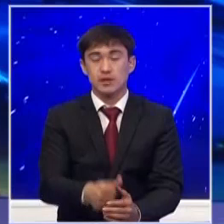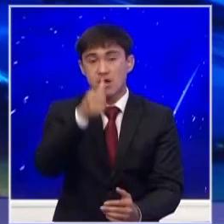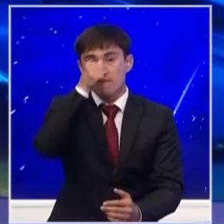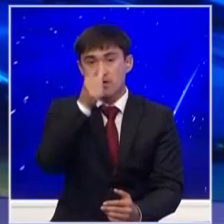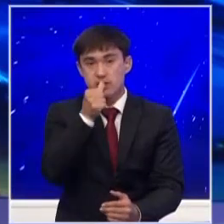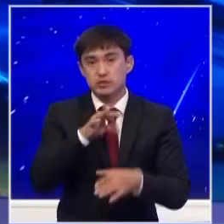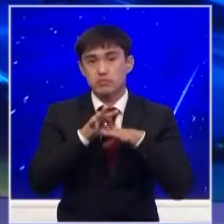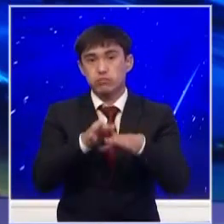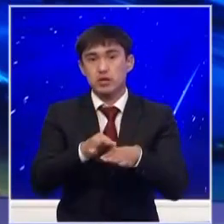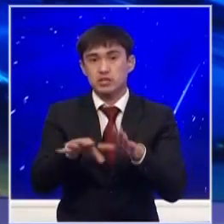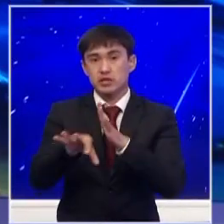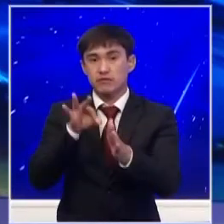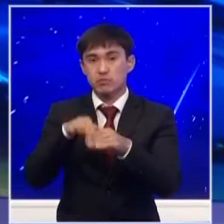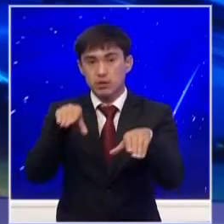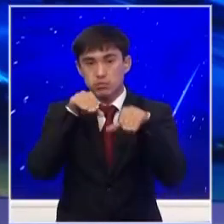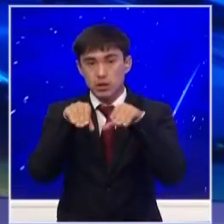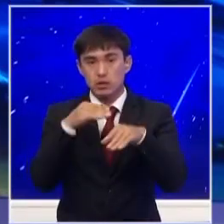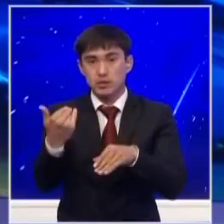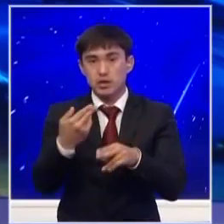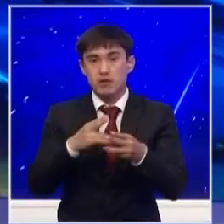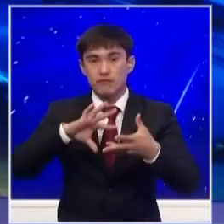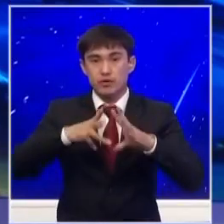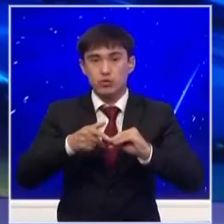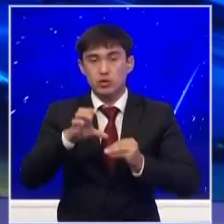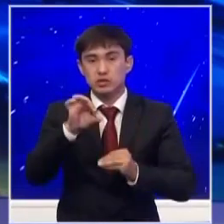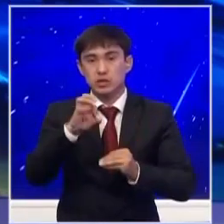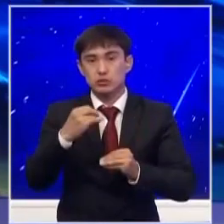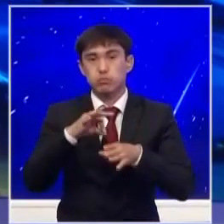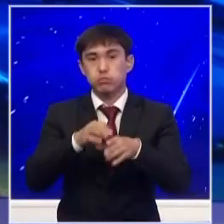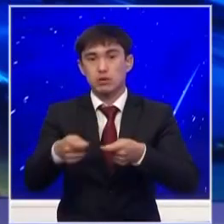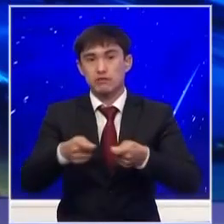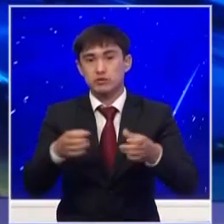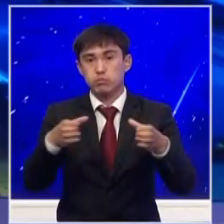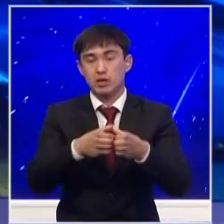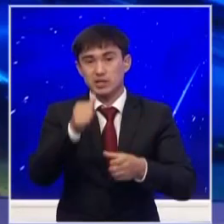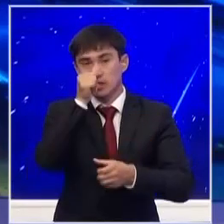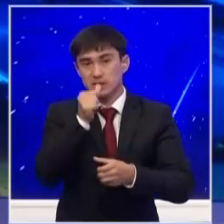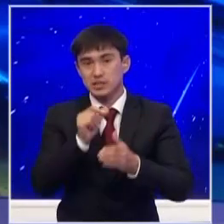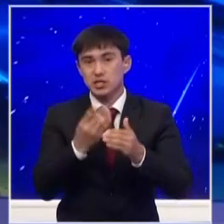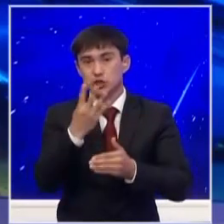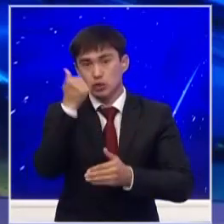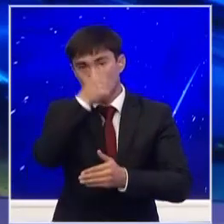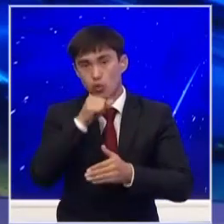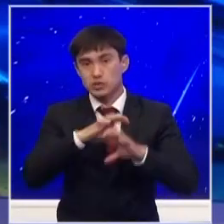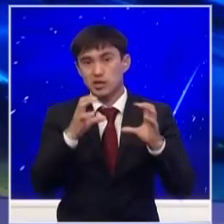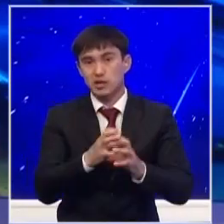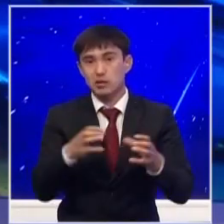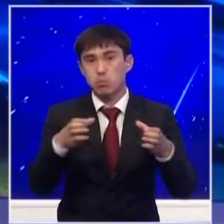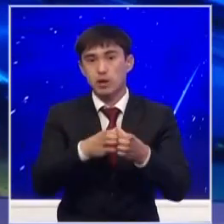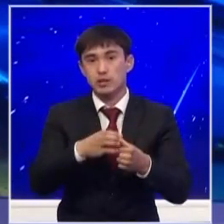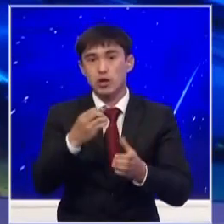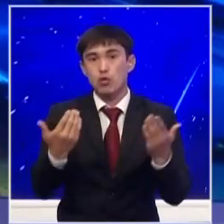В Греции прошли внеочередные парламентские выборы. В итоге статус правящей партии Греции еще на 4 года сохранила